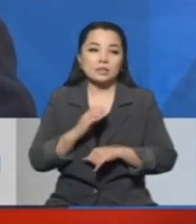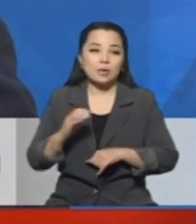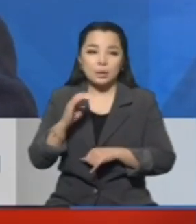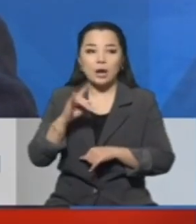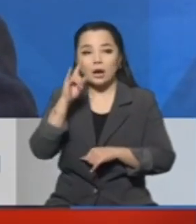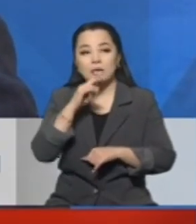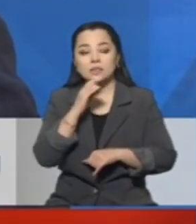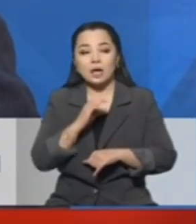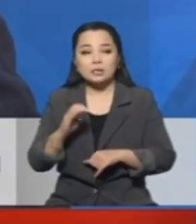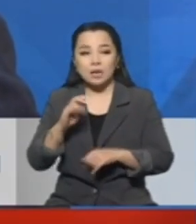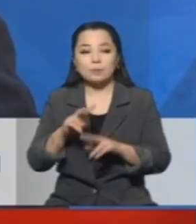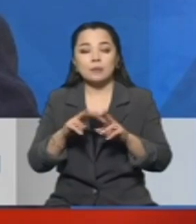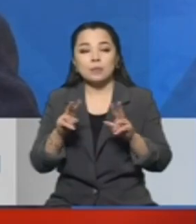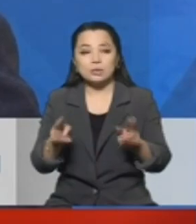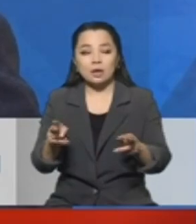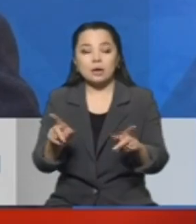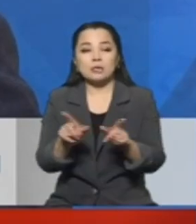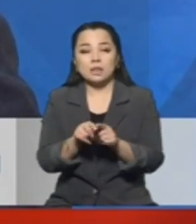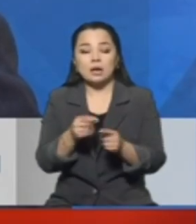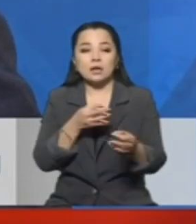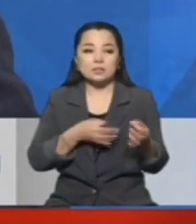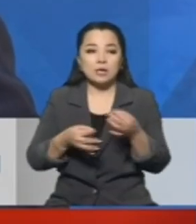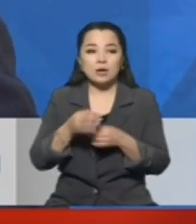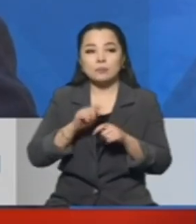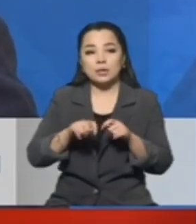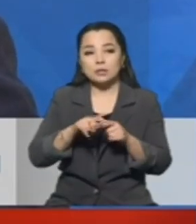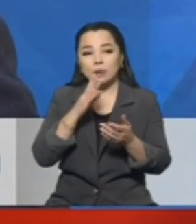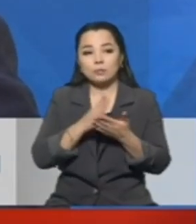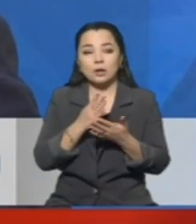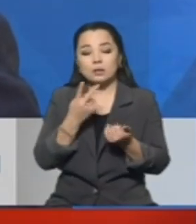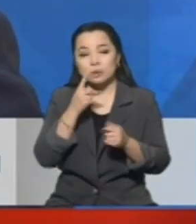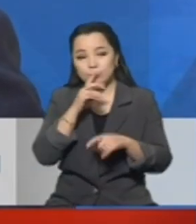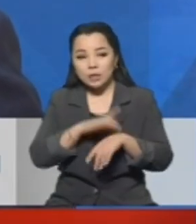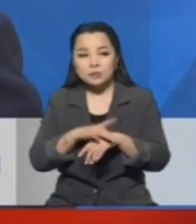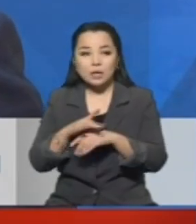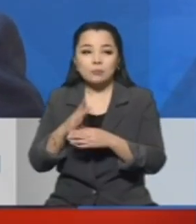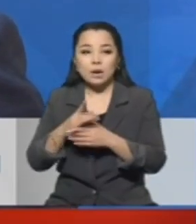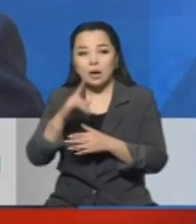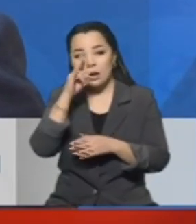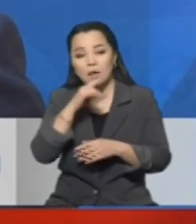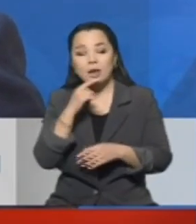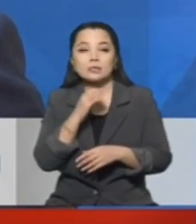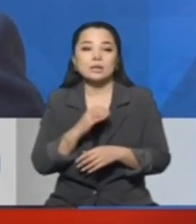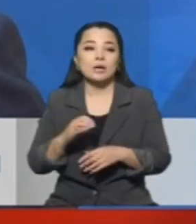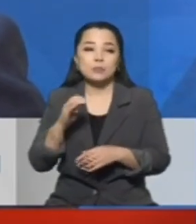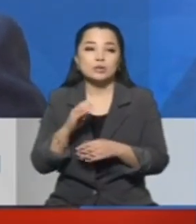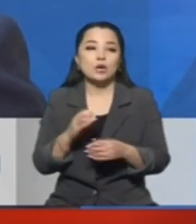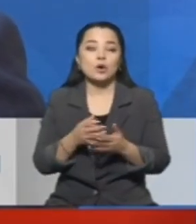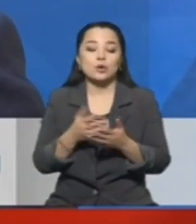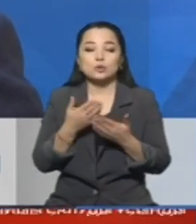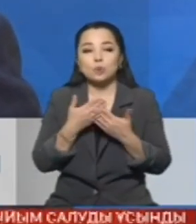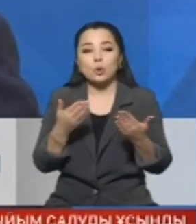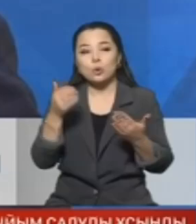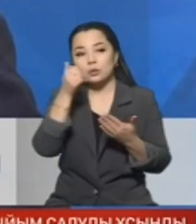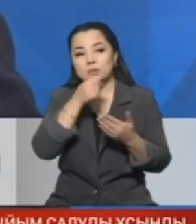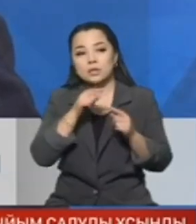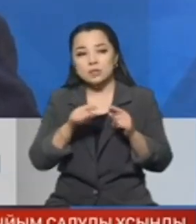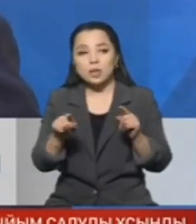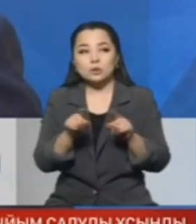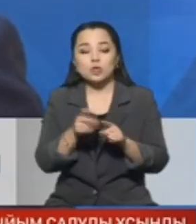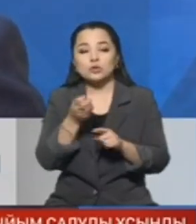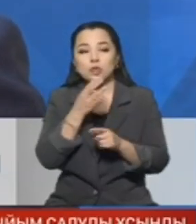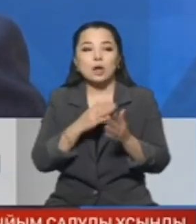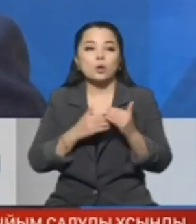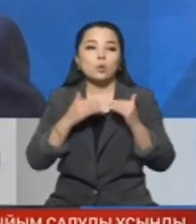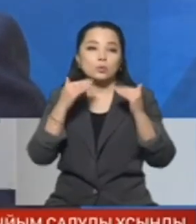қазақ әдебиетімен бірге қатар талдап жүрім. Сол кезде байқаймын, қазақ әдебиеті де әсіресе соңғы жылдары